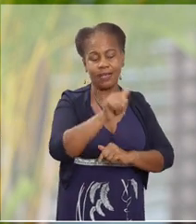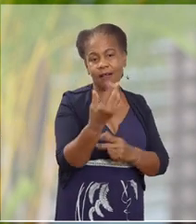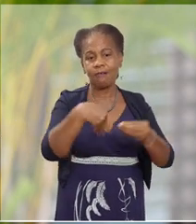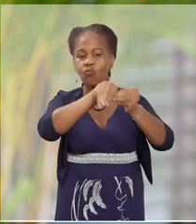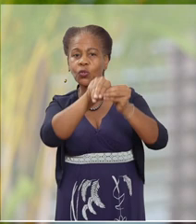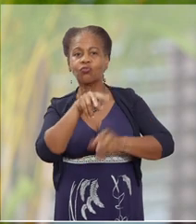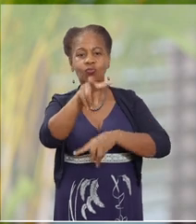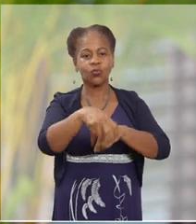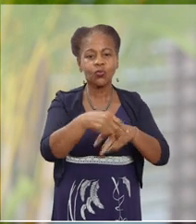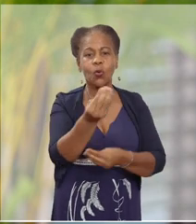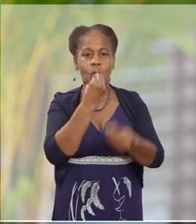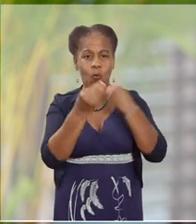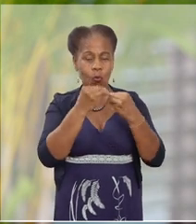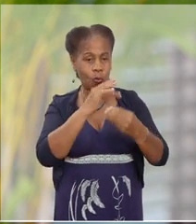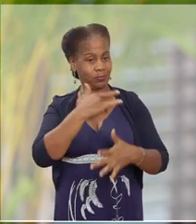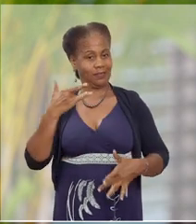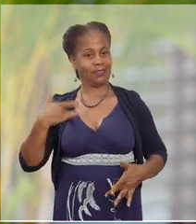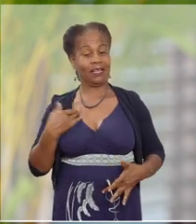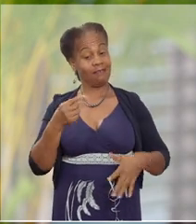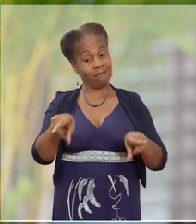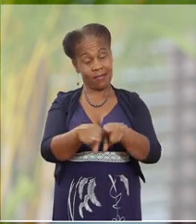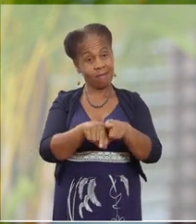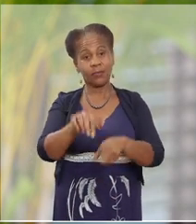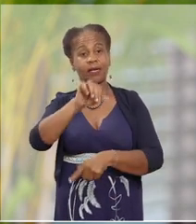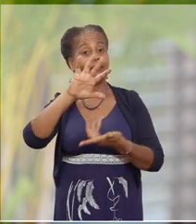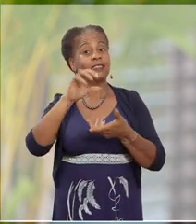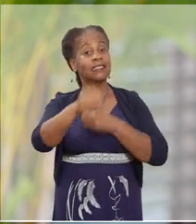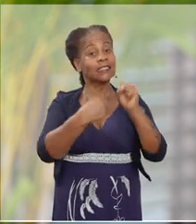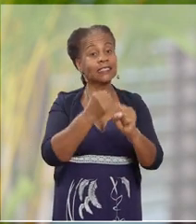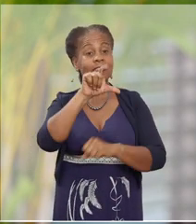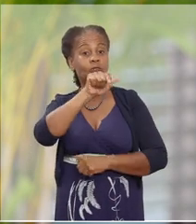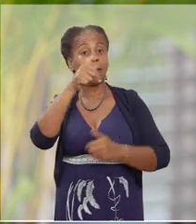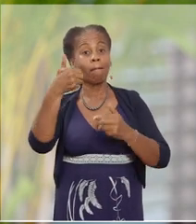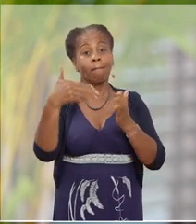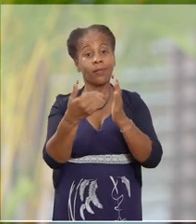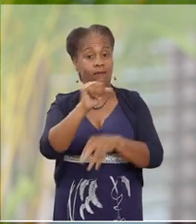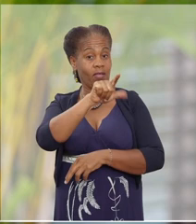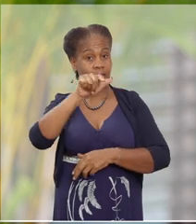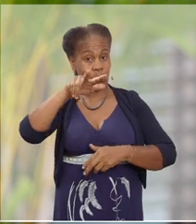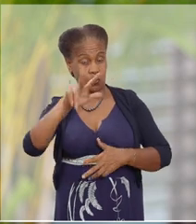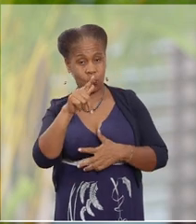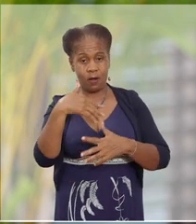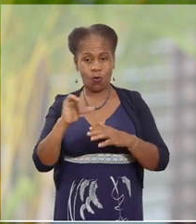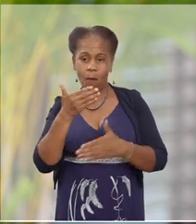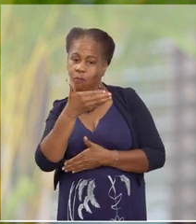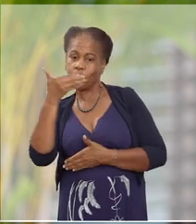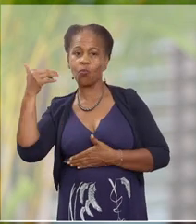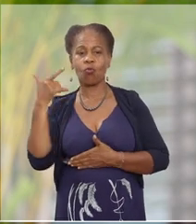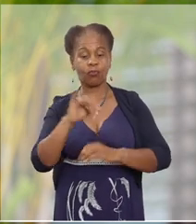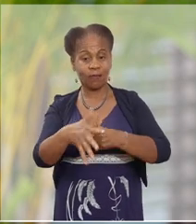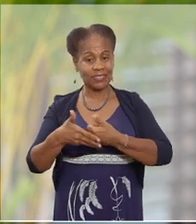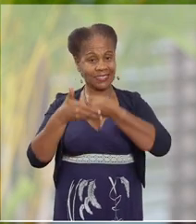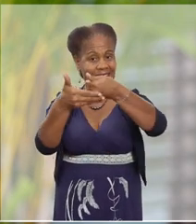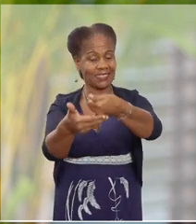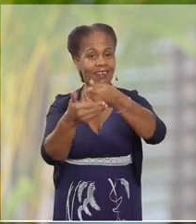saine et locale l'année 2023 doit être celle de l'amélioration continue du service au public